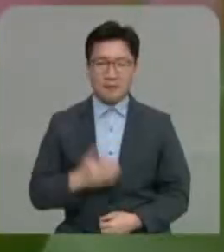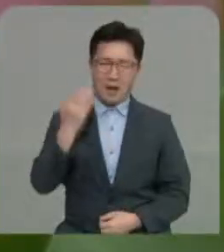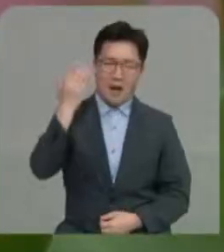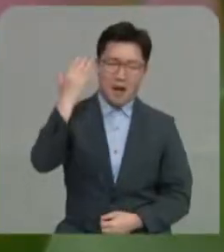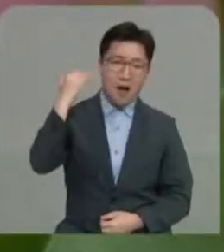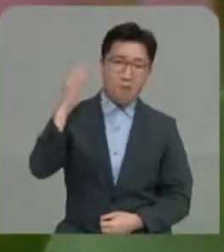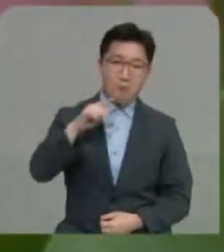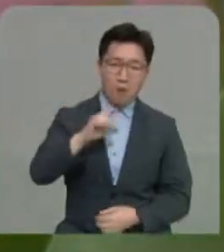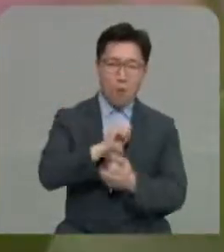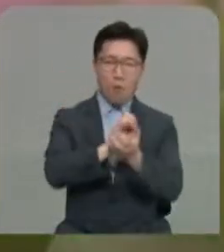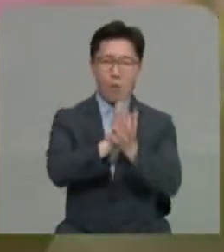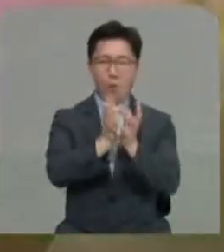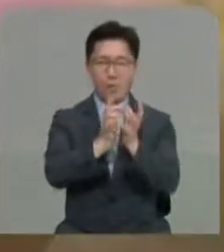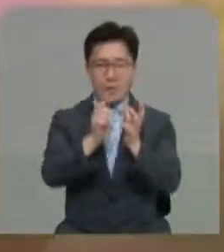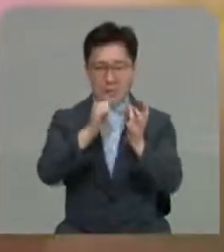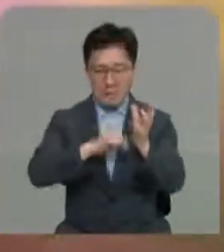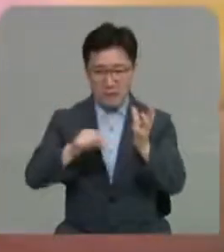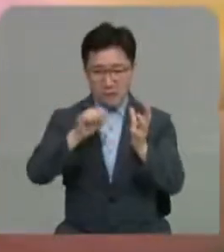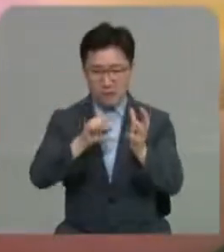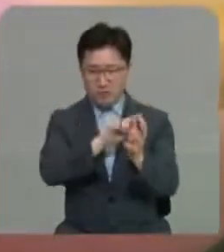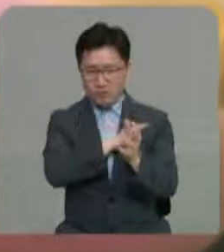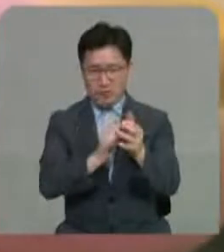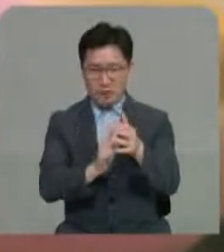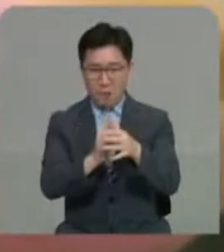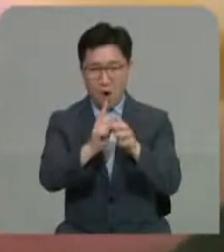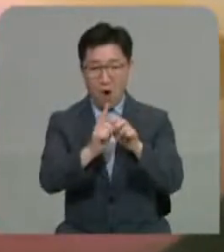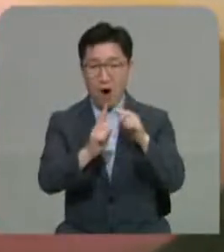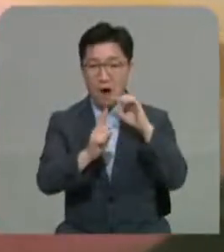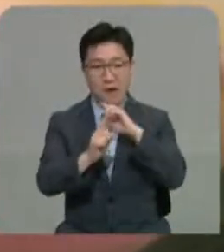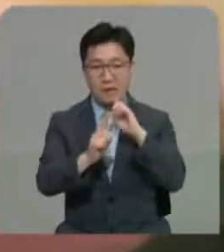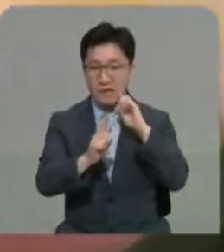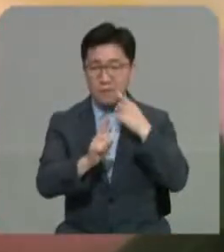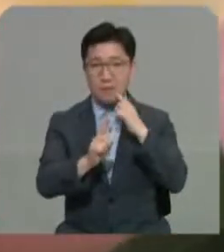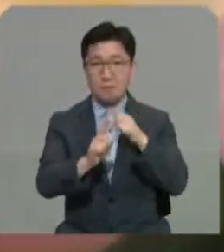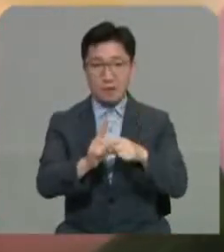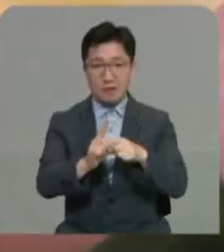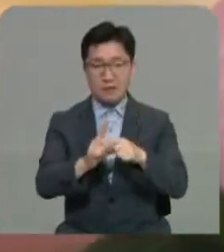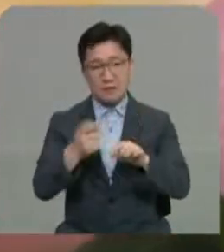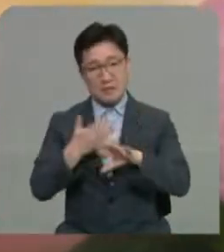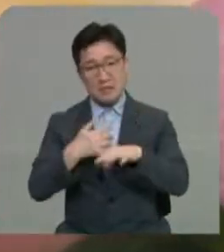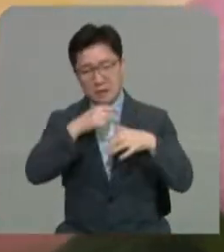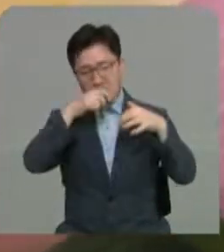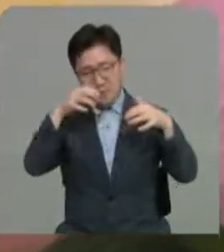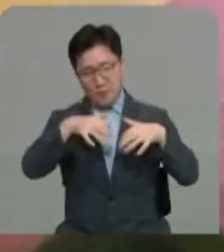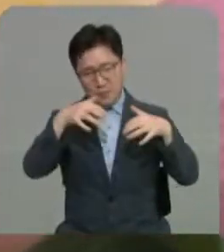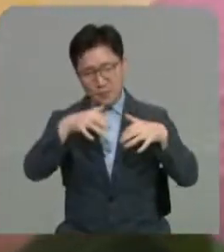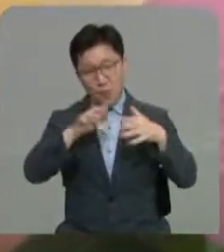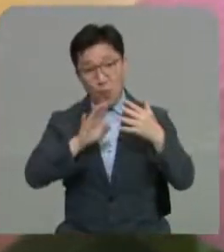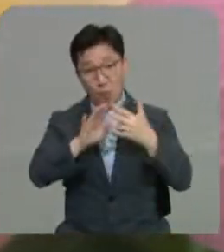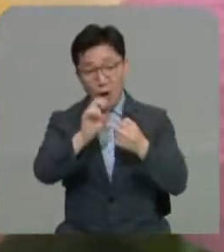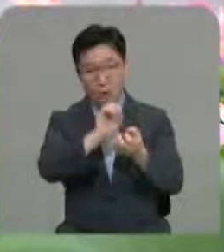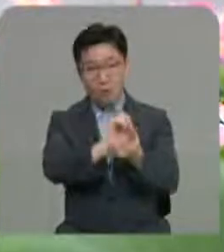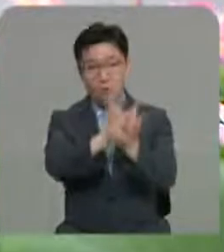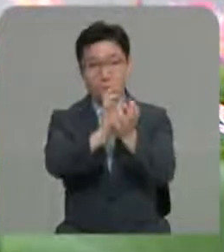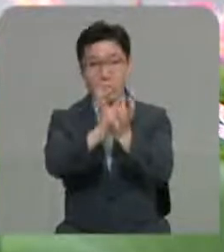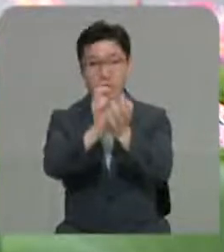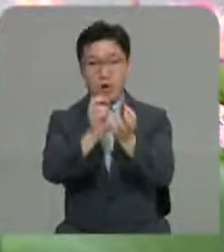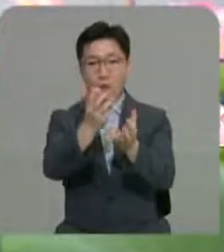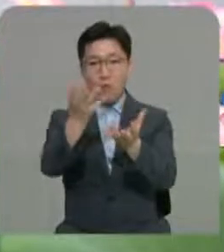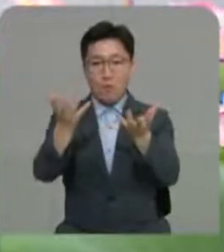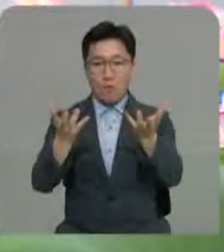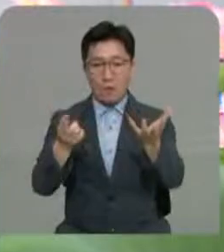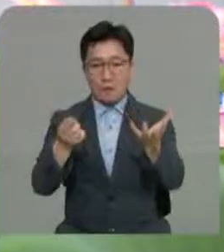꼬추 했고 군자의 꽃으로 불린 연꽃 지나가는 소나기가 선물한 싱그러움 까지 던 입자